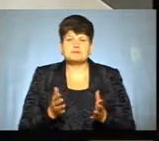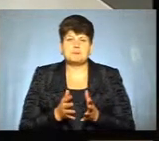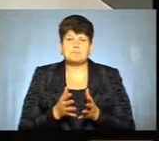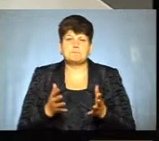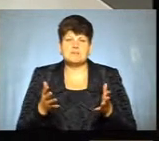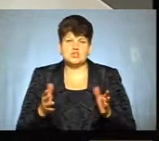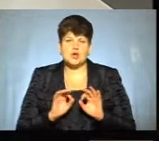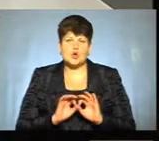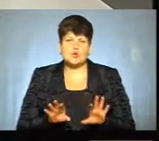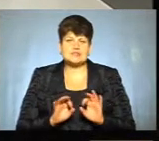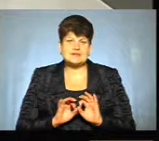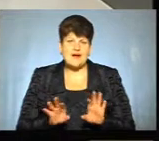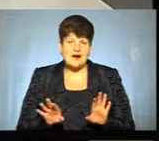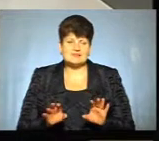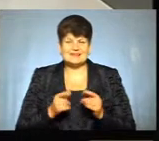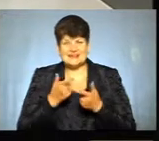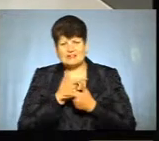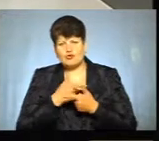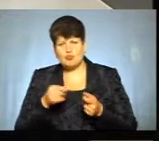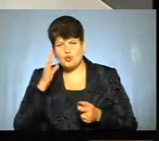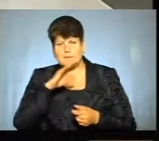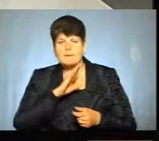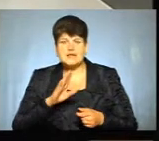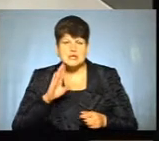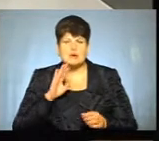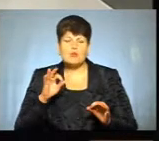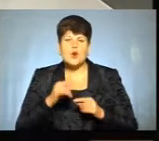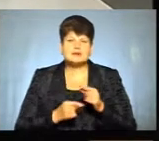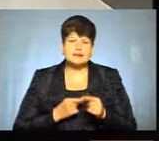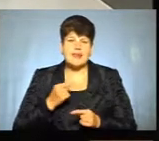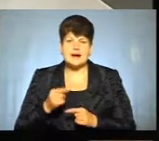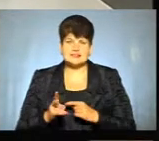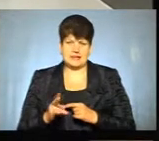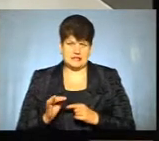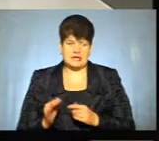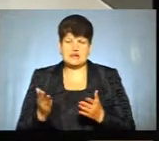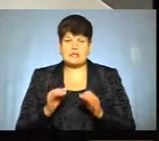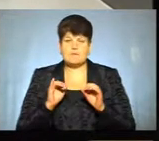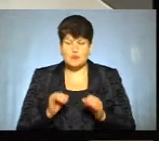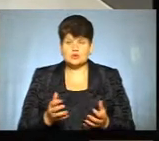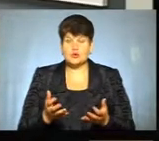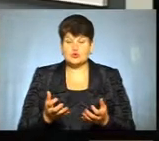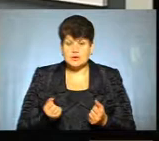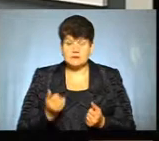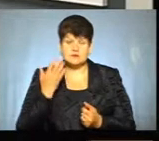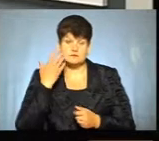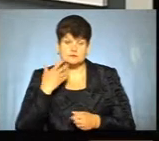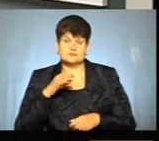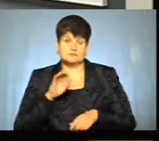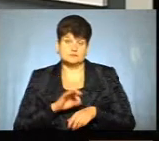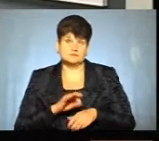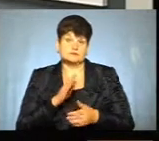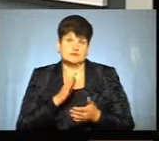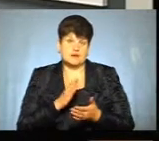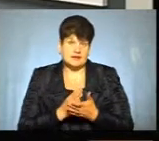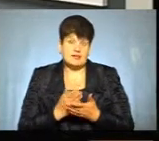більше розказують і інформують батьків про наслідки, які можна отримати після перенесеного захворювання і